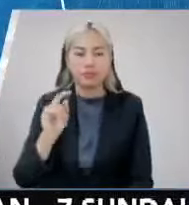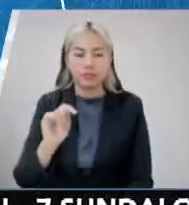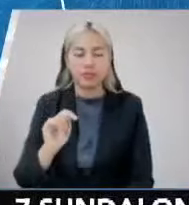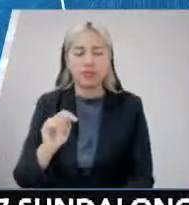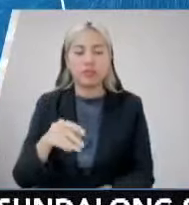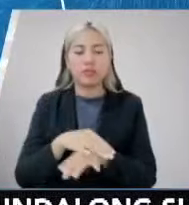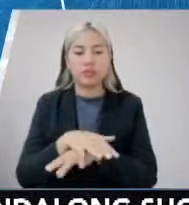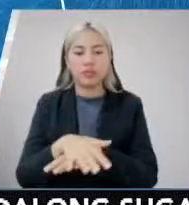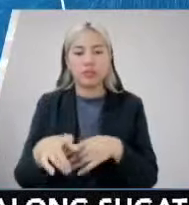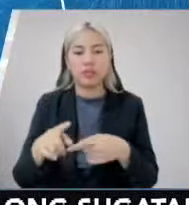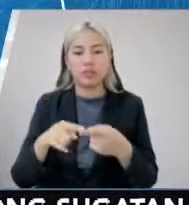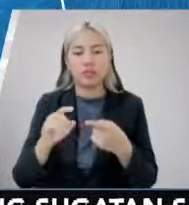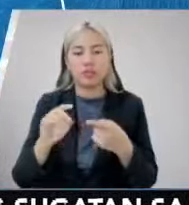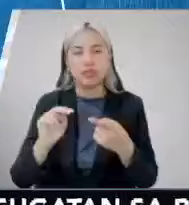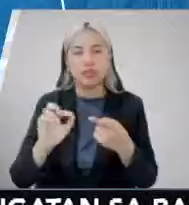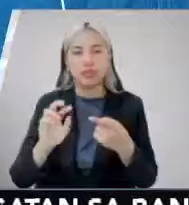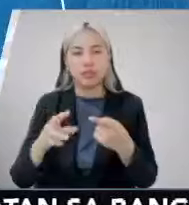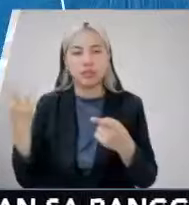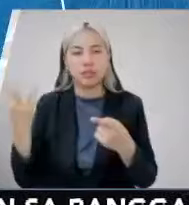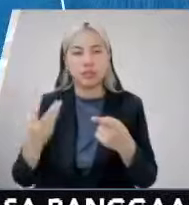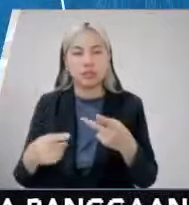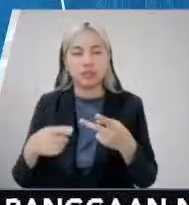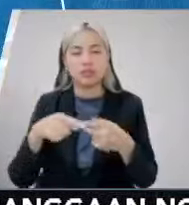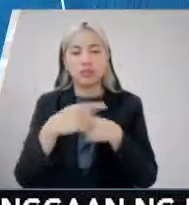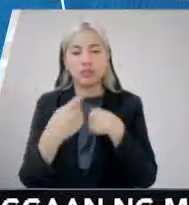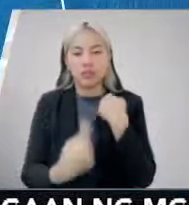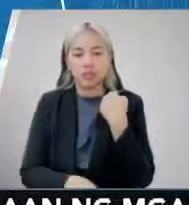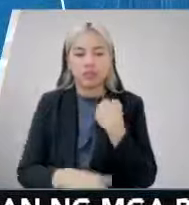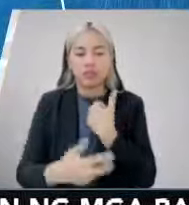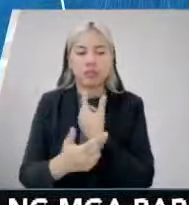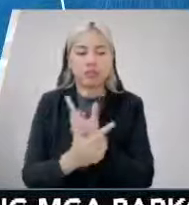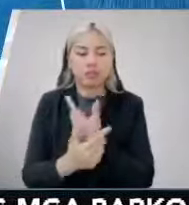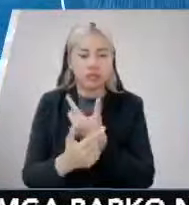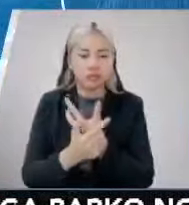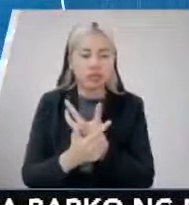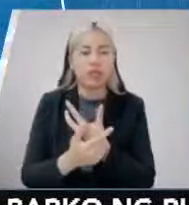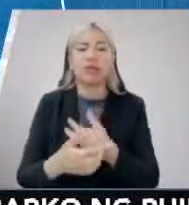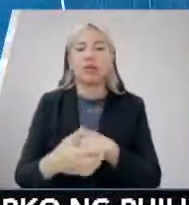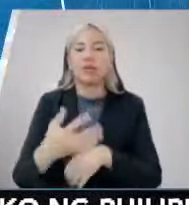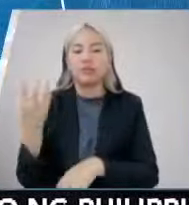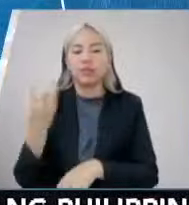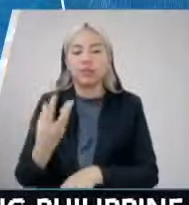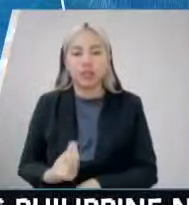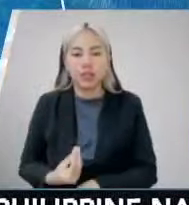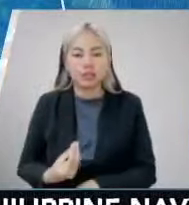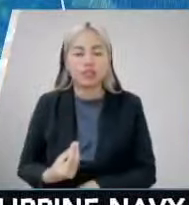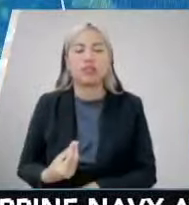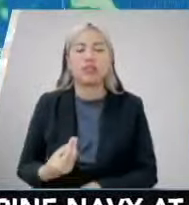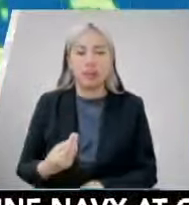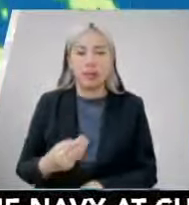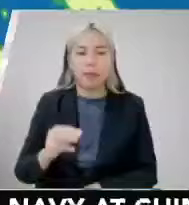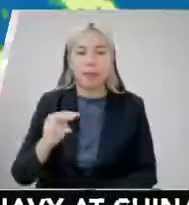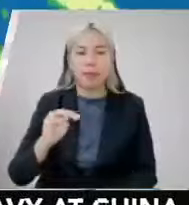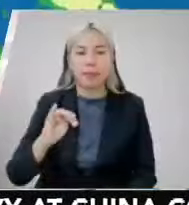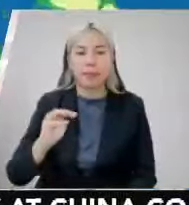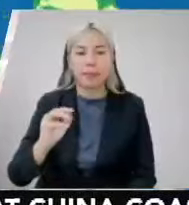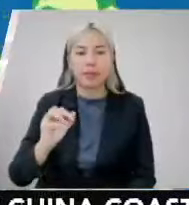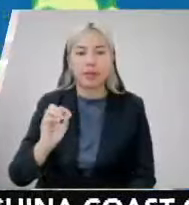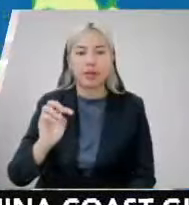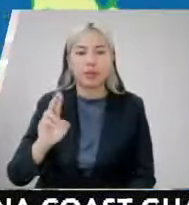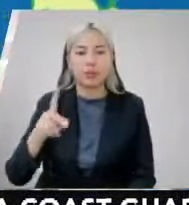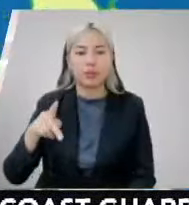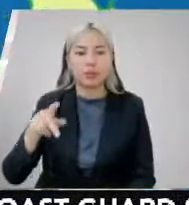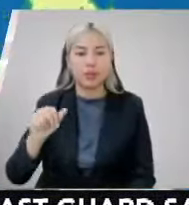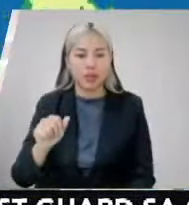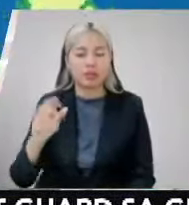Bataan, Cavite, Laguna, Batangas, Mimaropa Region at buong Mindanao. Sa mga susunod na oras, mataas ang tsansa